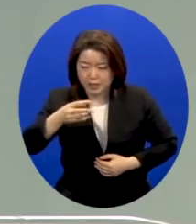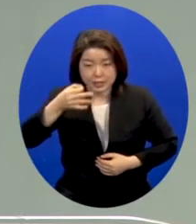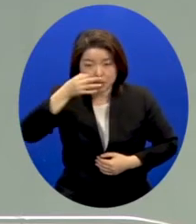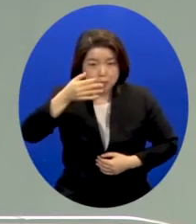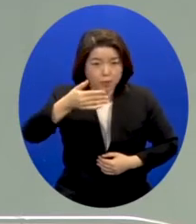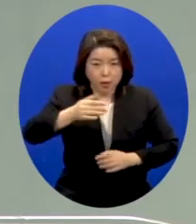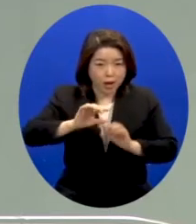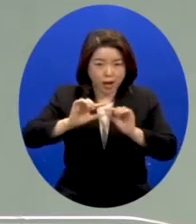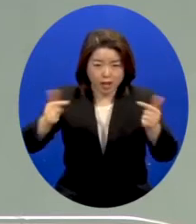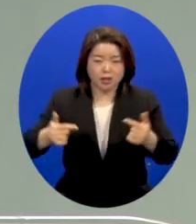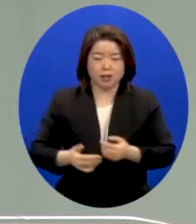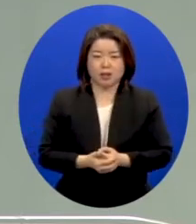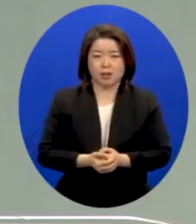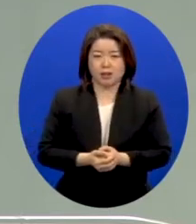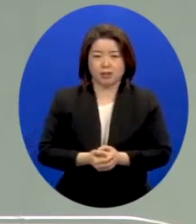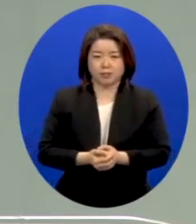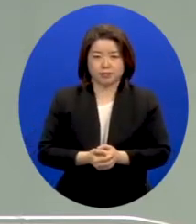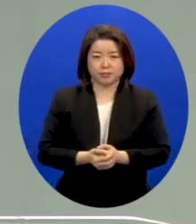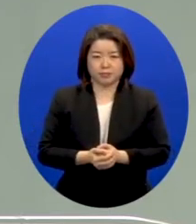아니하였느니라